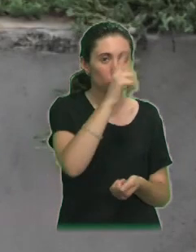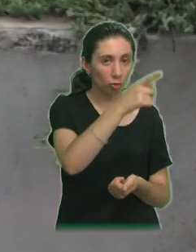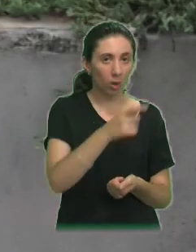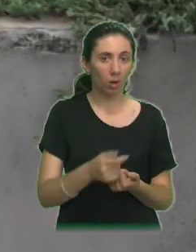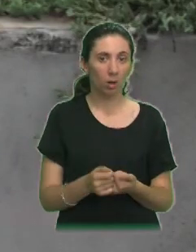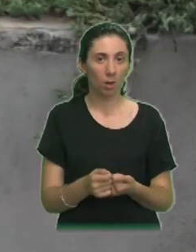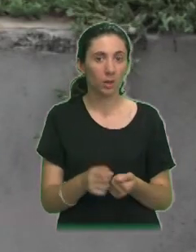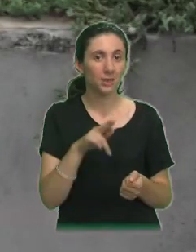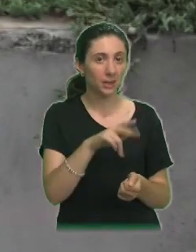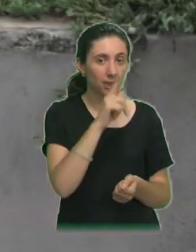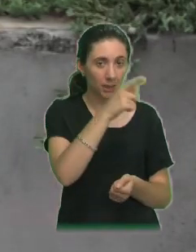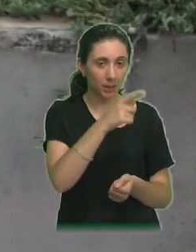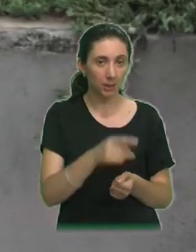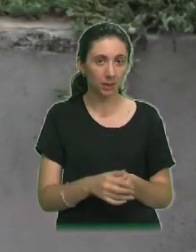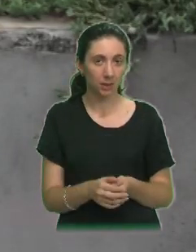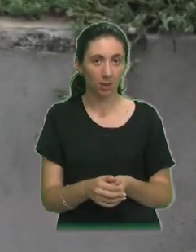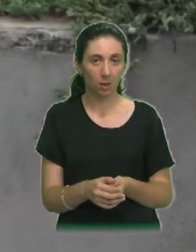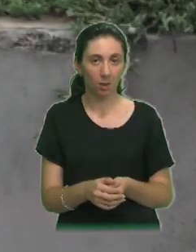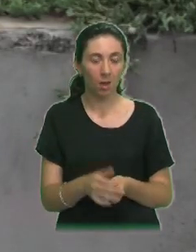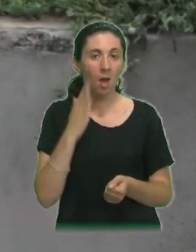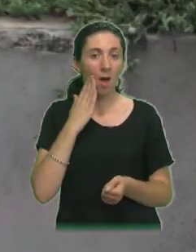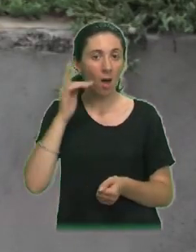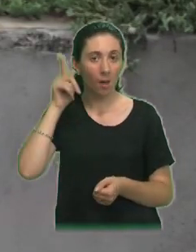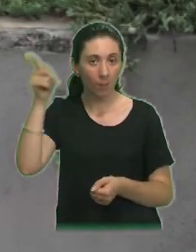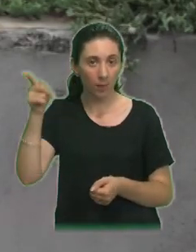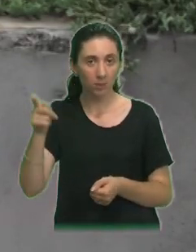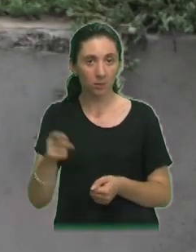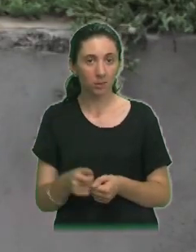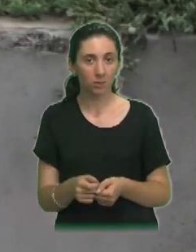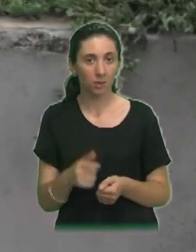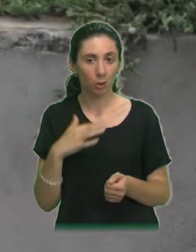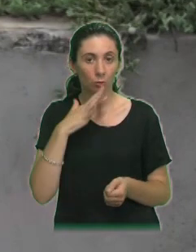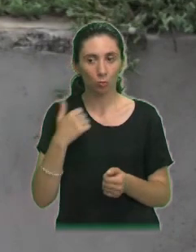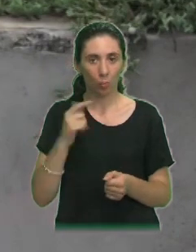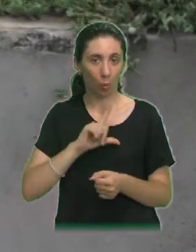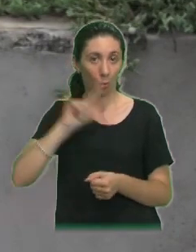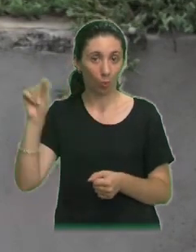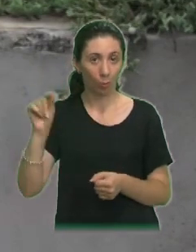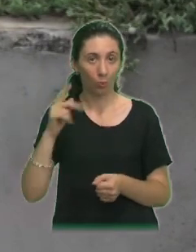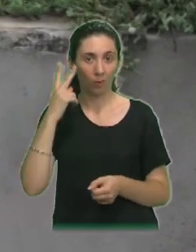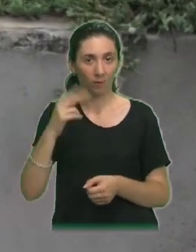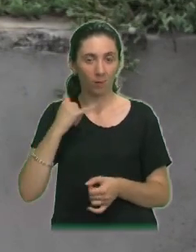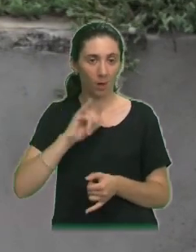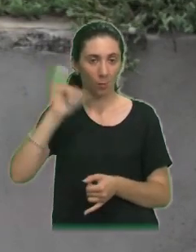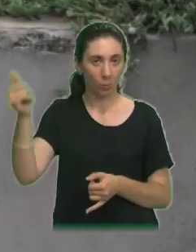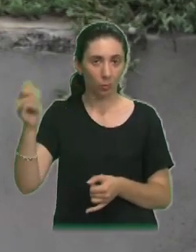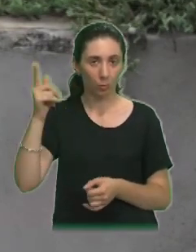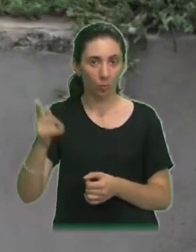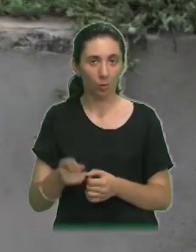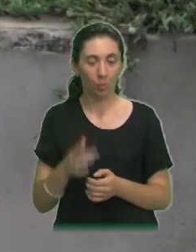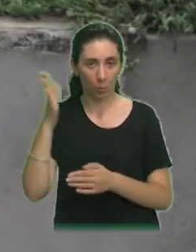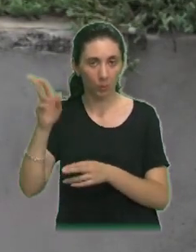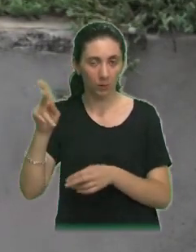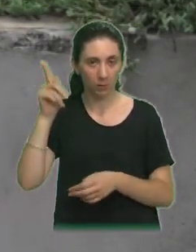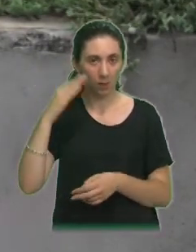dio obitelji. U Češkoj, sestra mi je pak u Americi, jedva čekam subotu